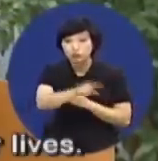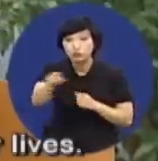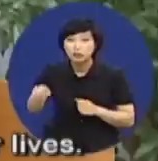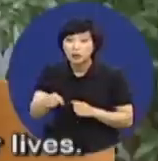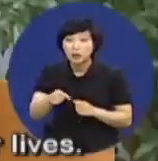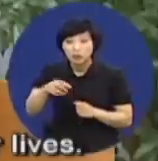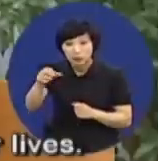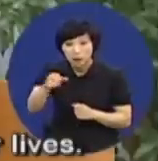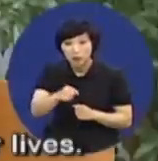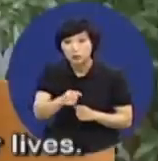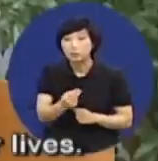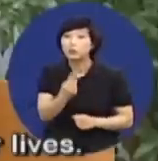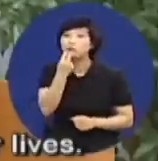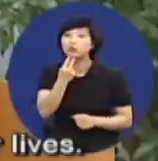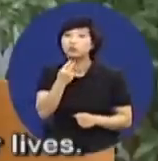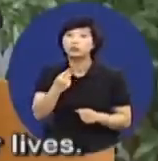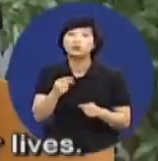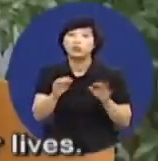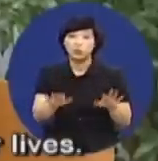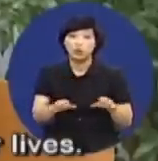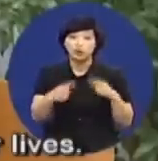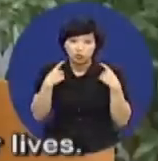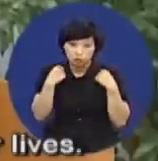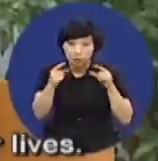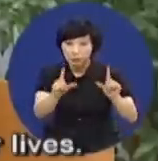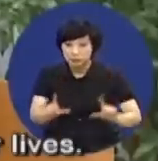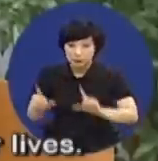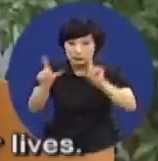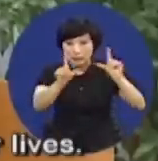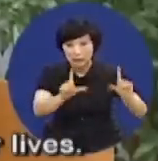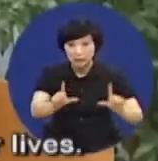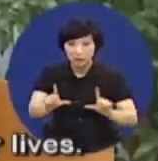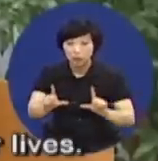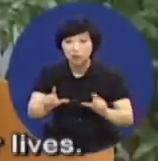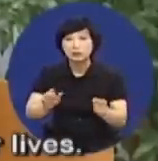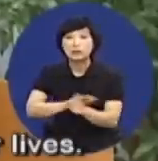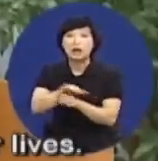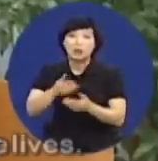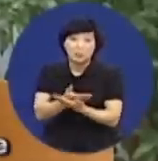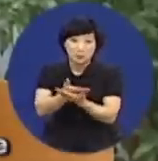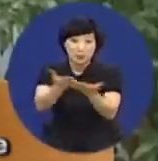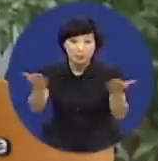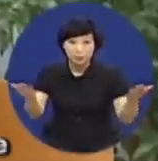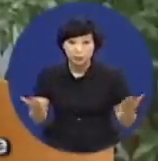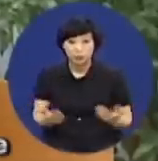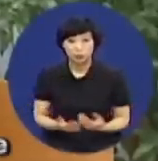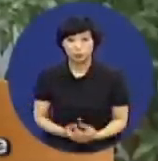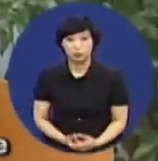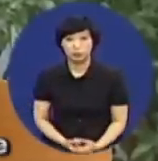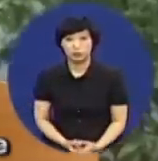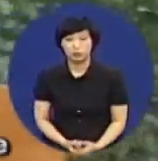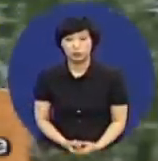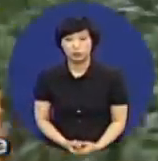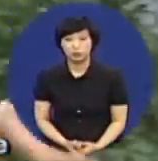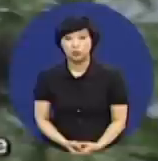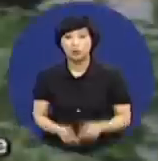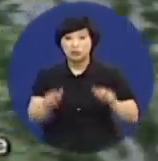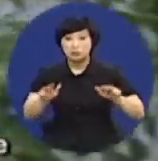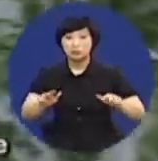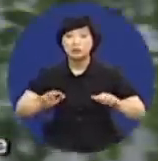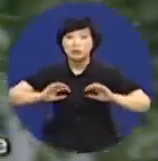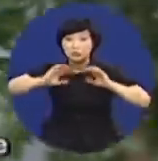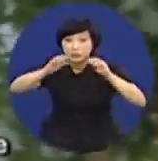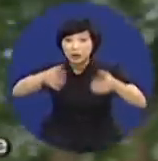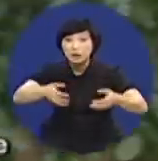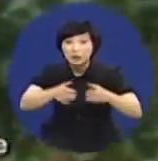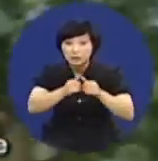私たちがそれをもって命を維持し生きていくように、愛を恵みを施してくださったのです